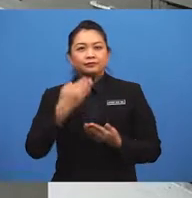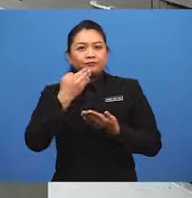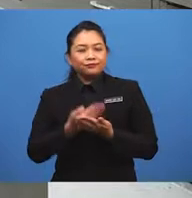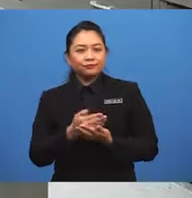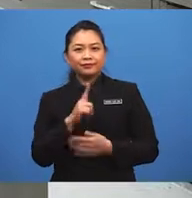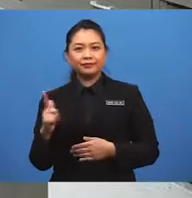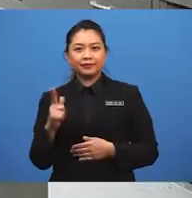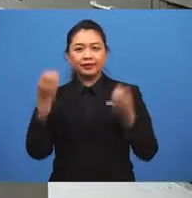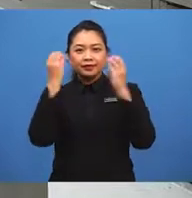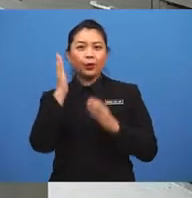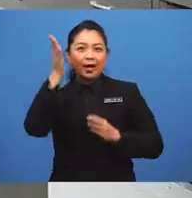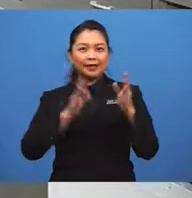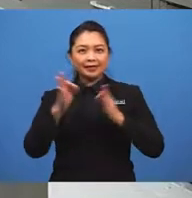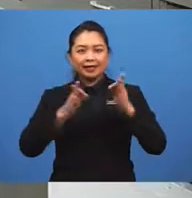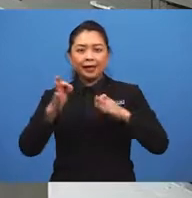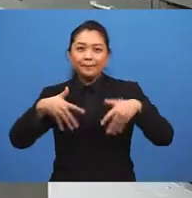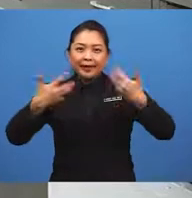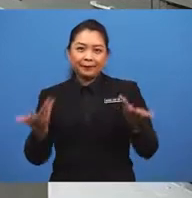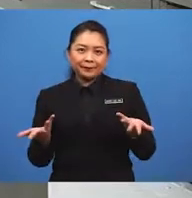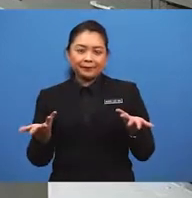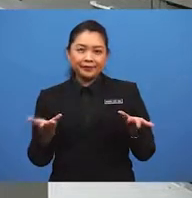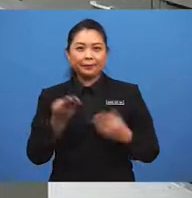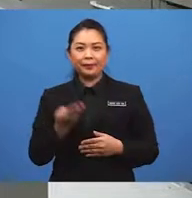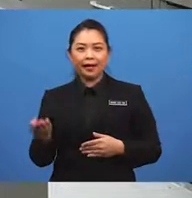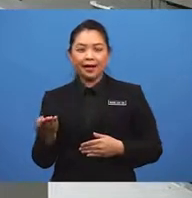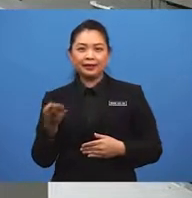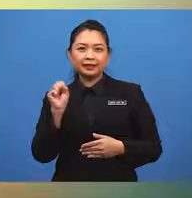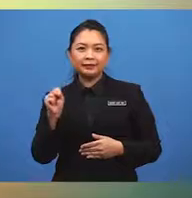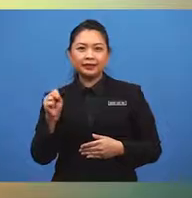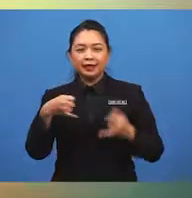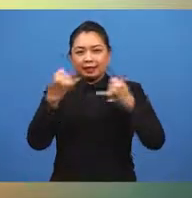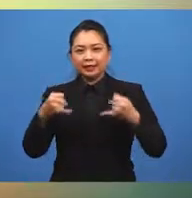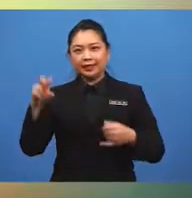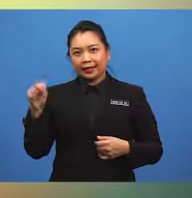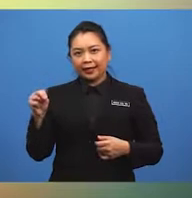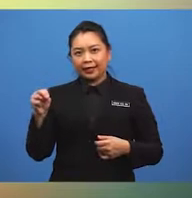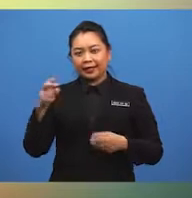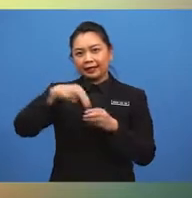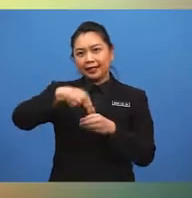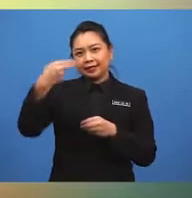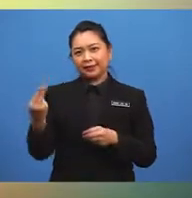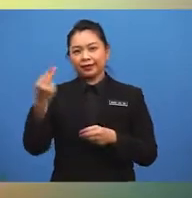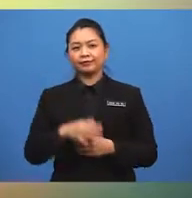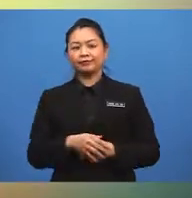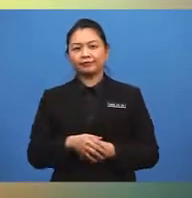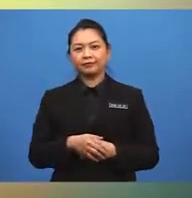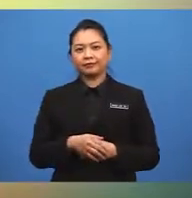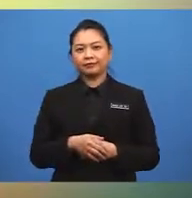Baiklah, cikgu akan terangkan bagaimana bahan semikonduktor jenis N dihasilkan.